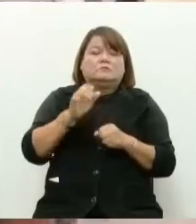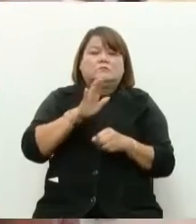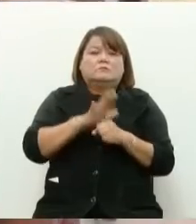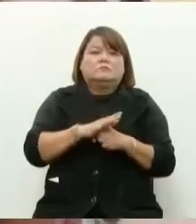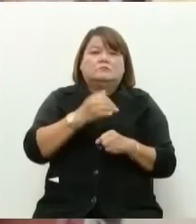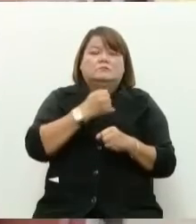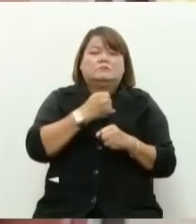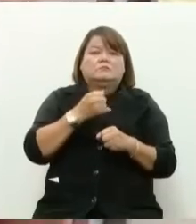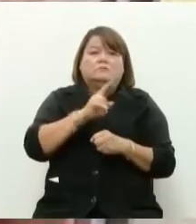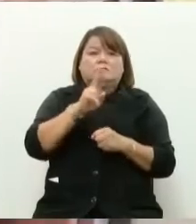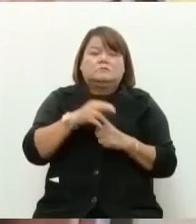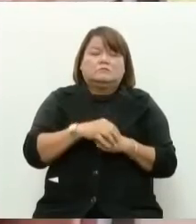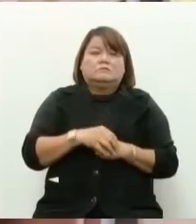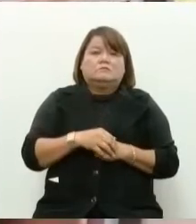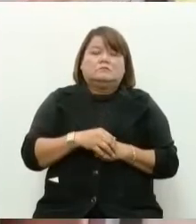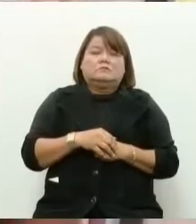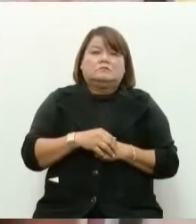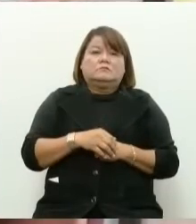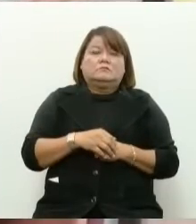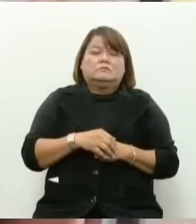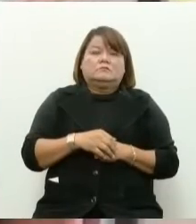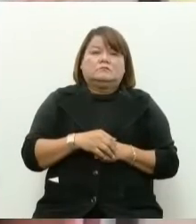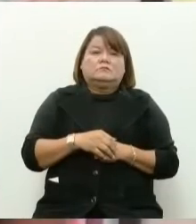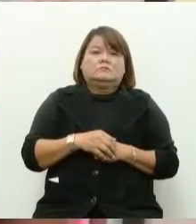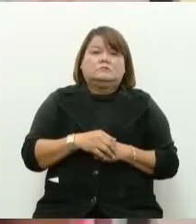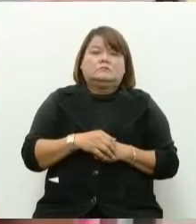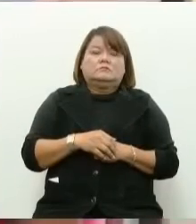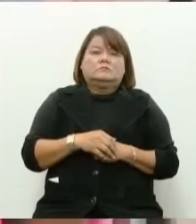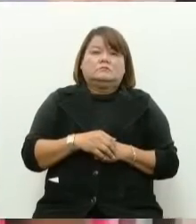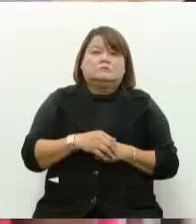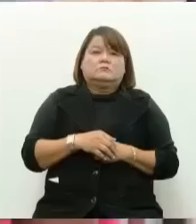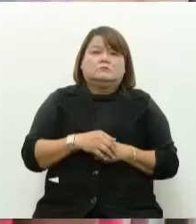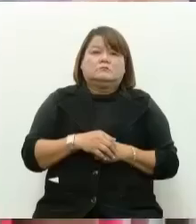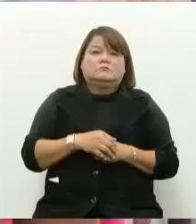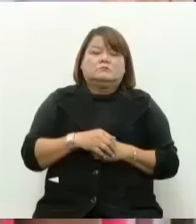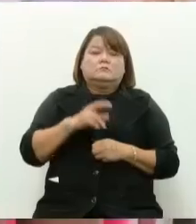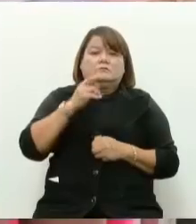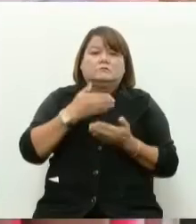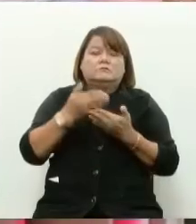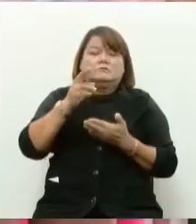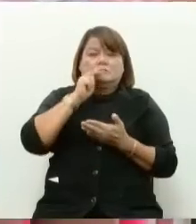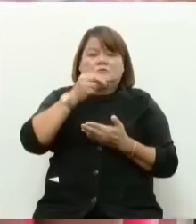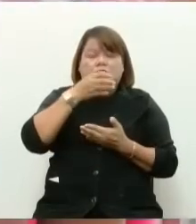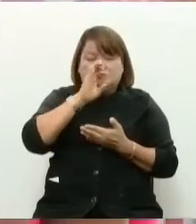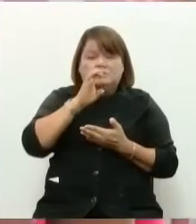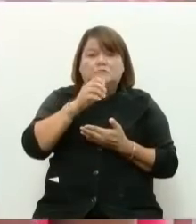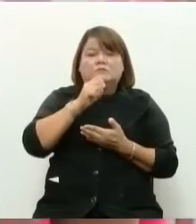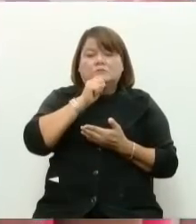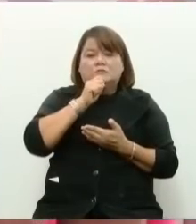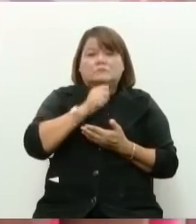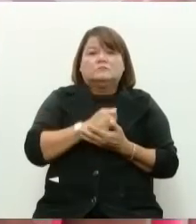ช้ค่ะก็จะเป็นพวกการซื้อน้ำดื่มอาหารการกินอะไรเงี้ย